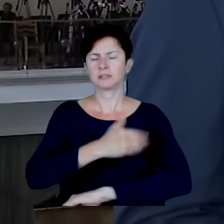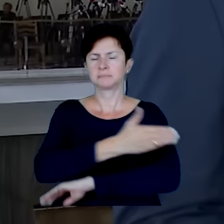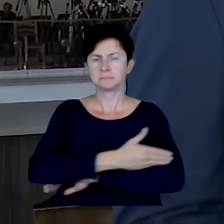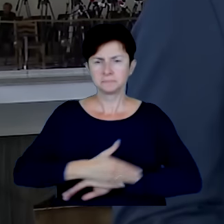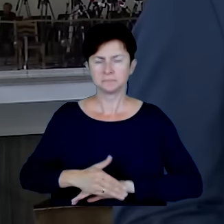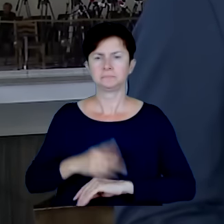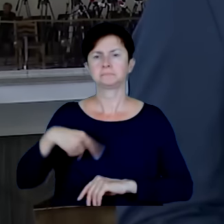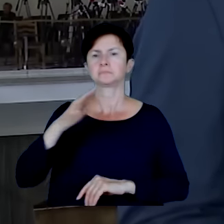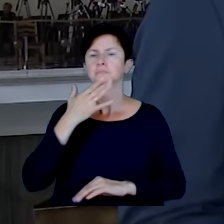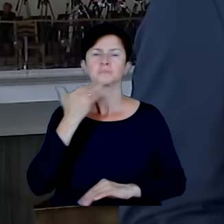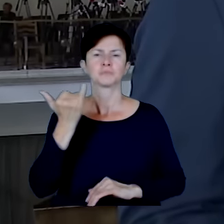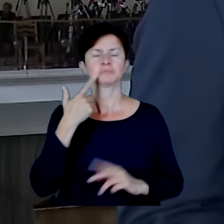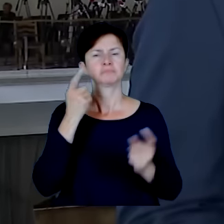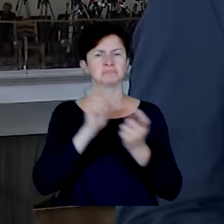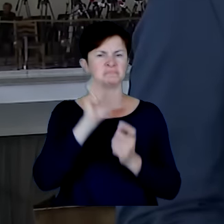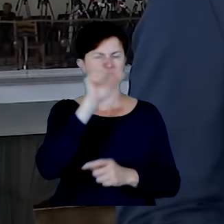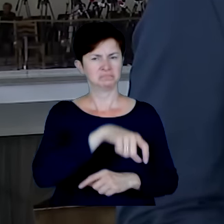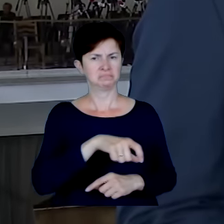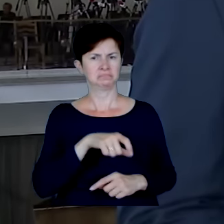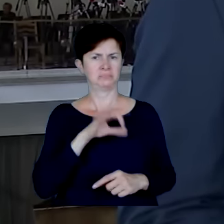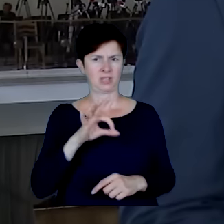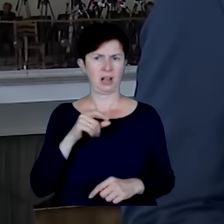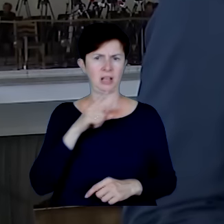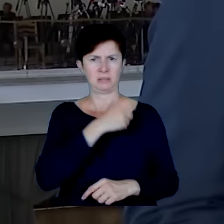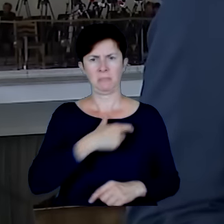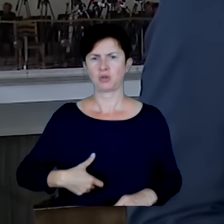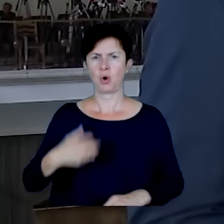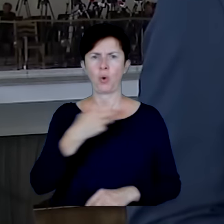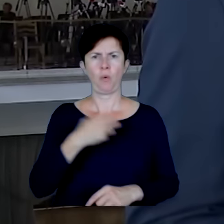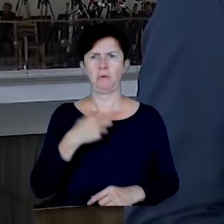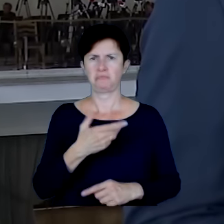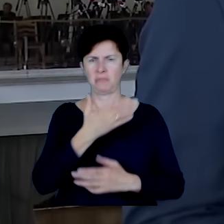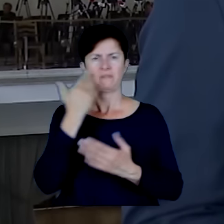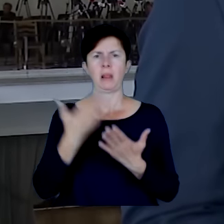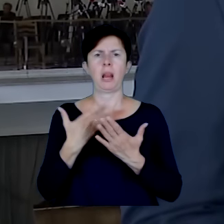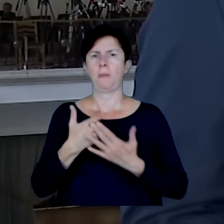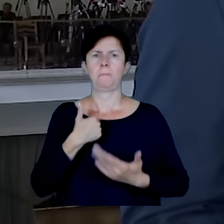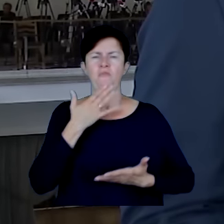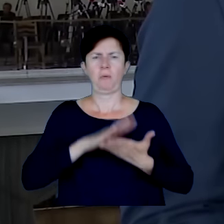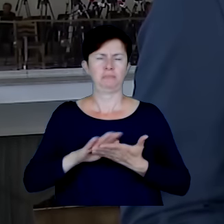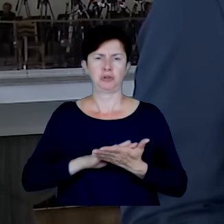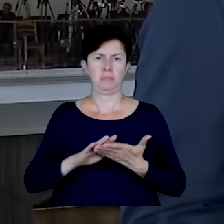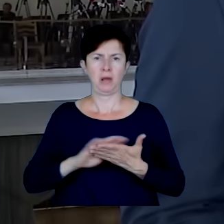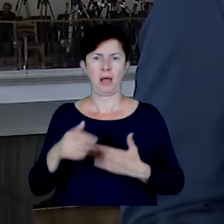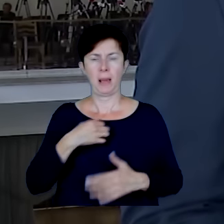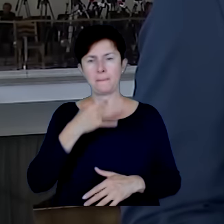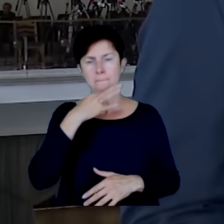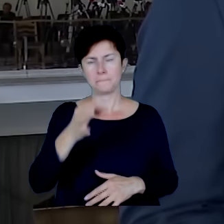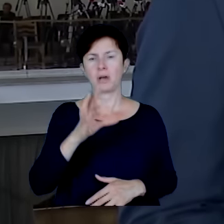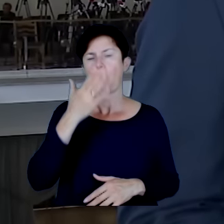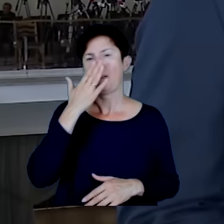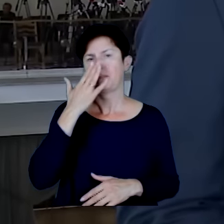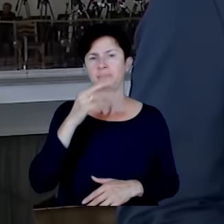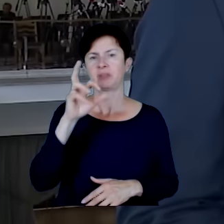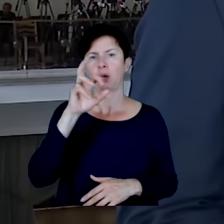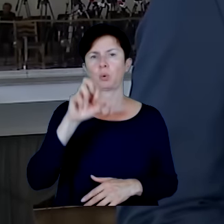Dzisiaj marszałek Sejmu Szymon Hołownia pyta, za co miałby przepraszać. Nie odpowiada też na pytanie dotyczące Róży